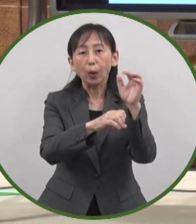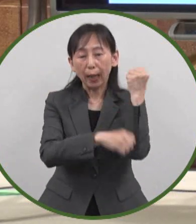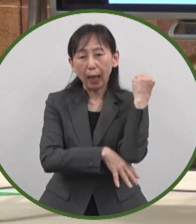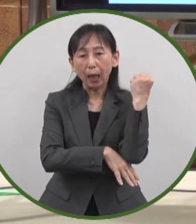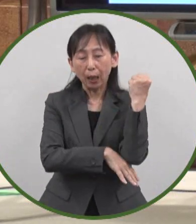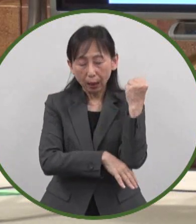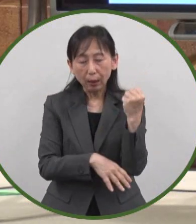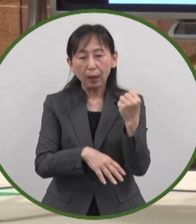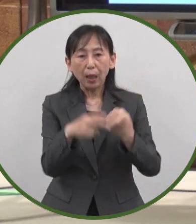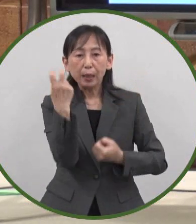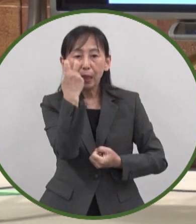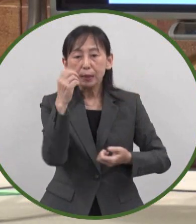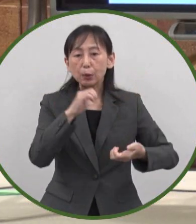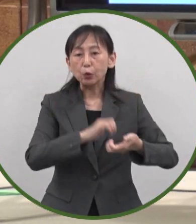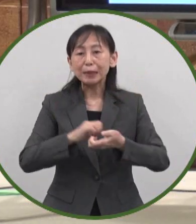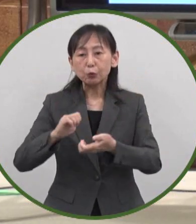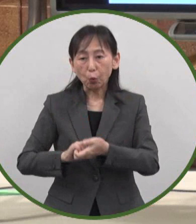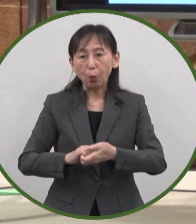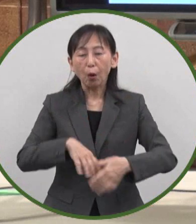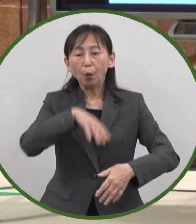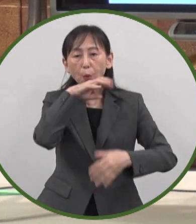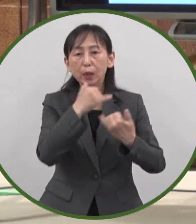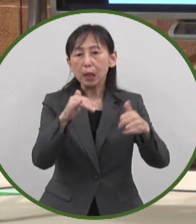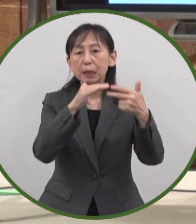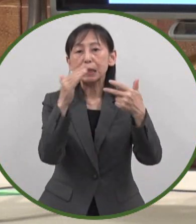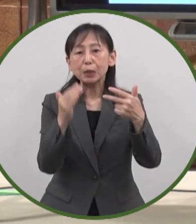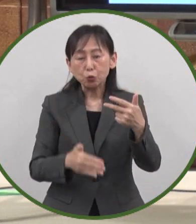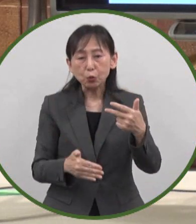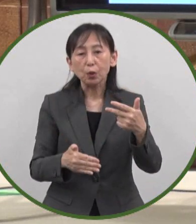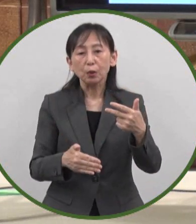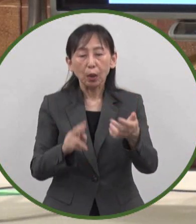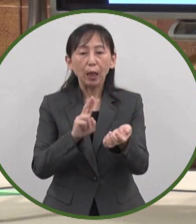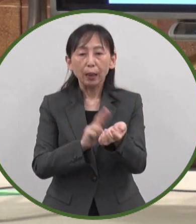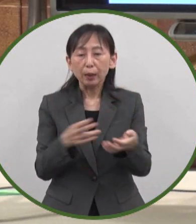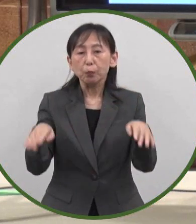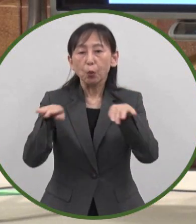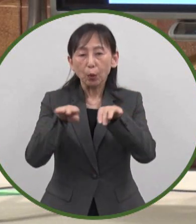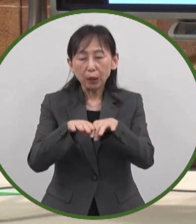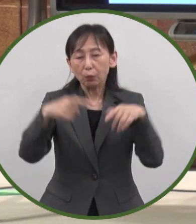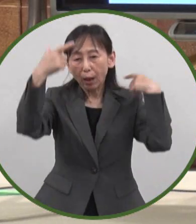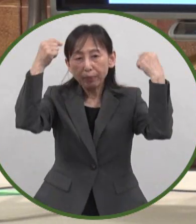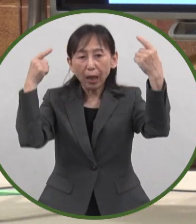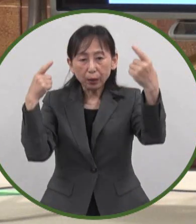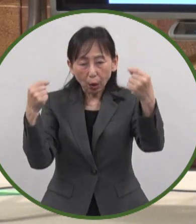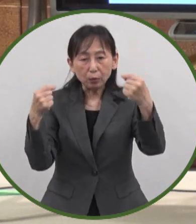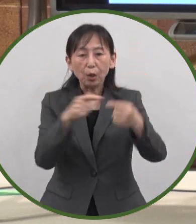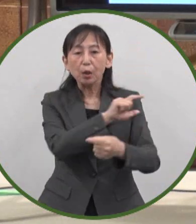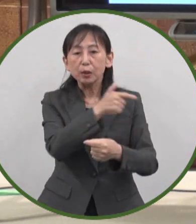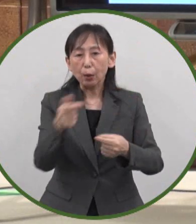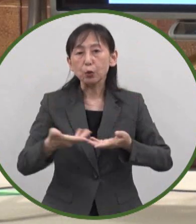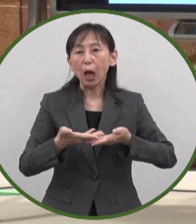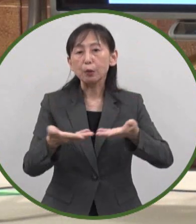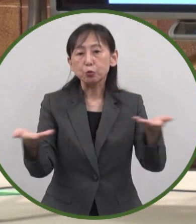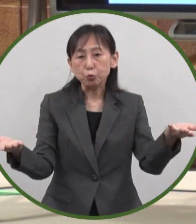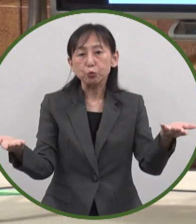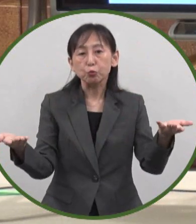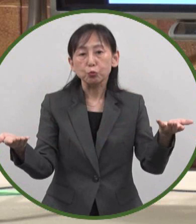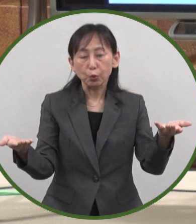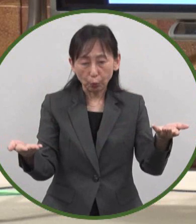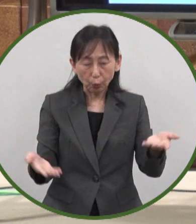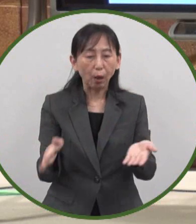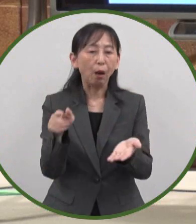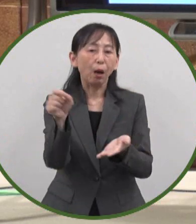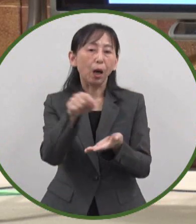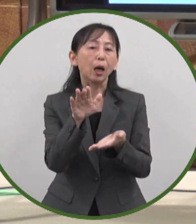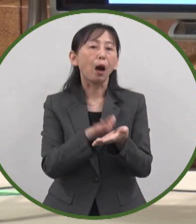ットを、これは高齢者施設、医療機関、それに加えて大学ですとか、そういった学校現場にも配布するというようなことが明記され